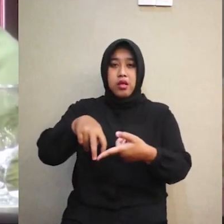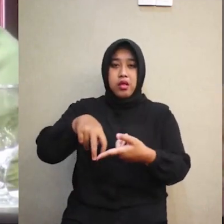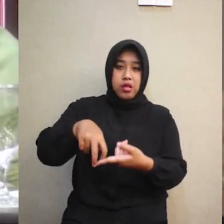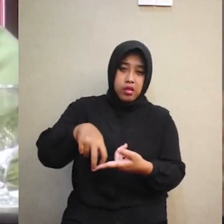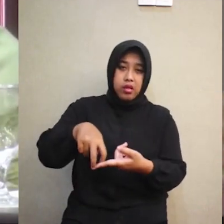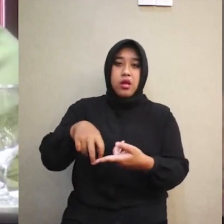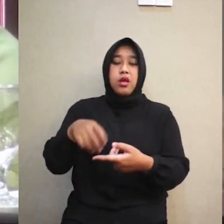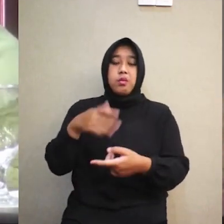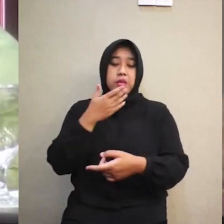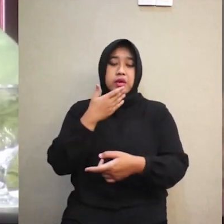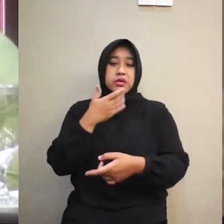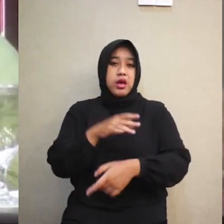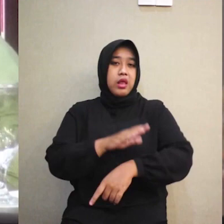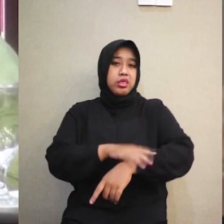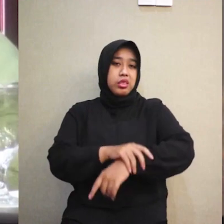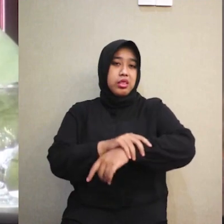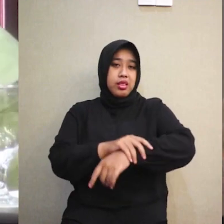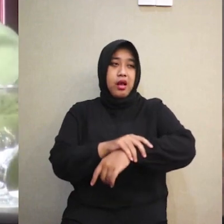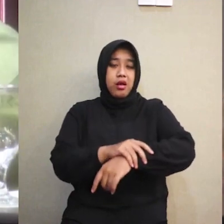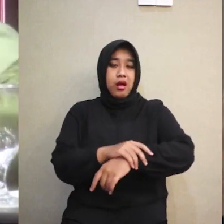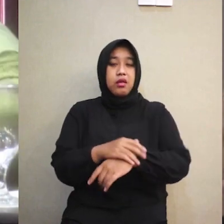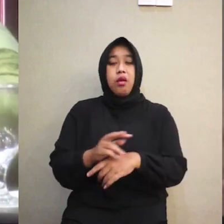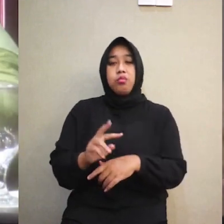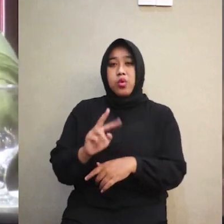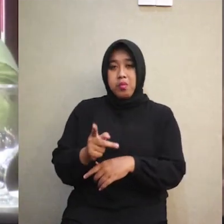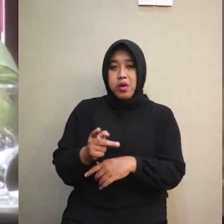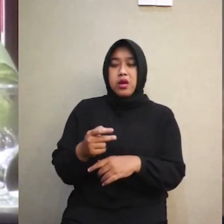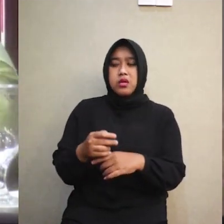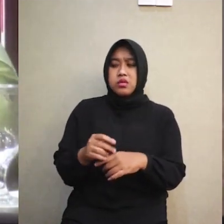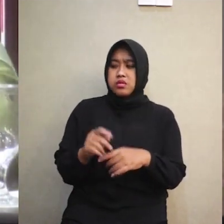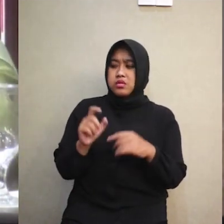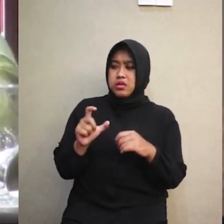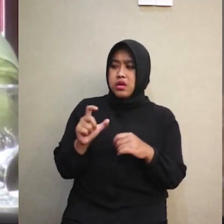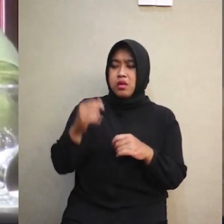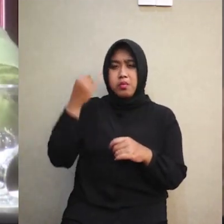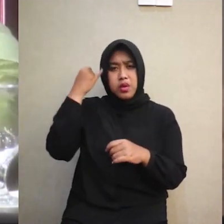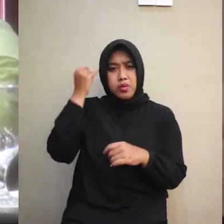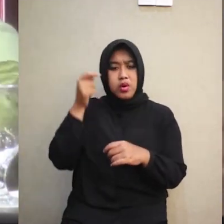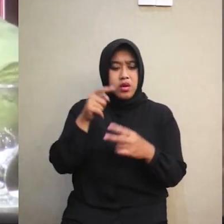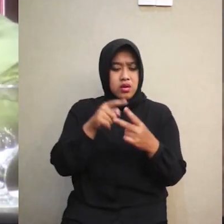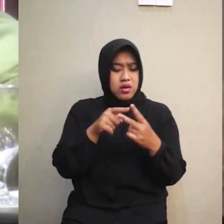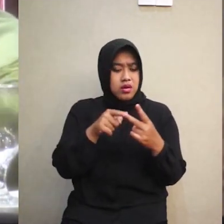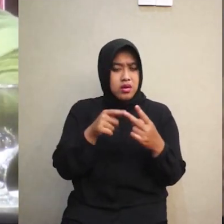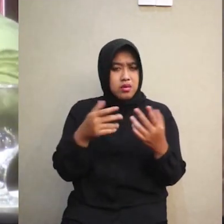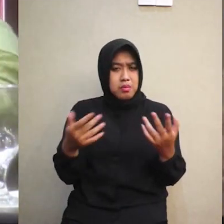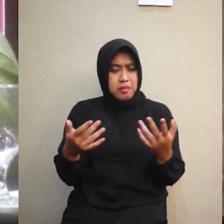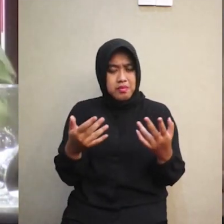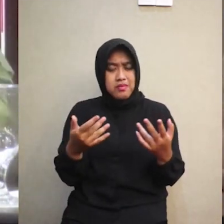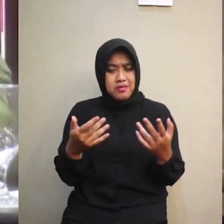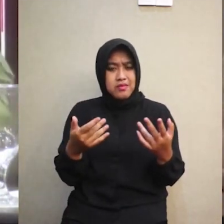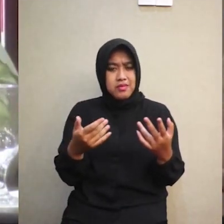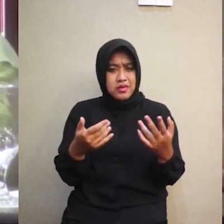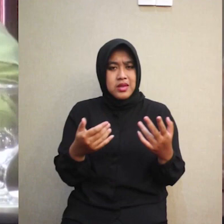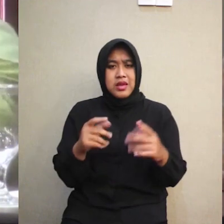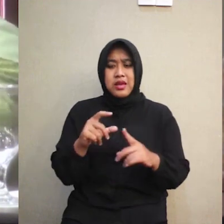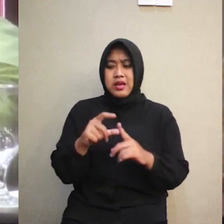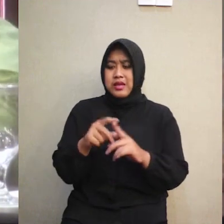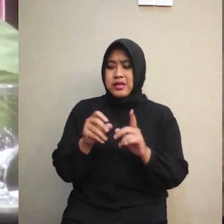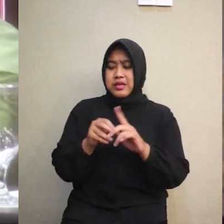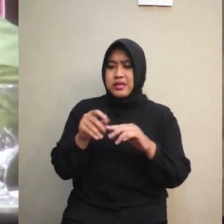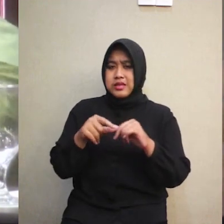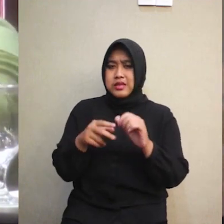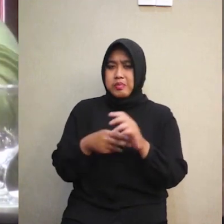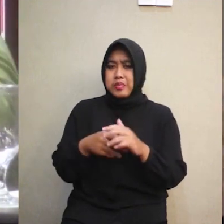maksimal kayak gitu nah ini di ilmu kan lah Bagaimana mengilmu Kan itu itu disiplin ilmunya